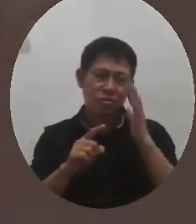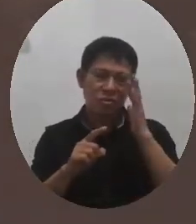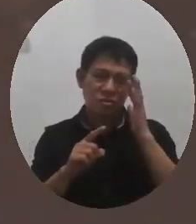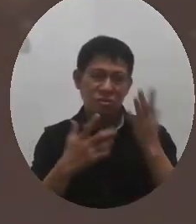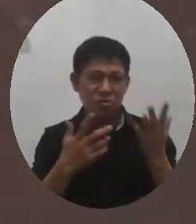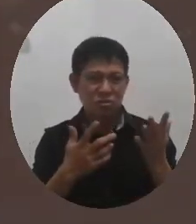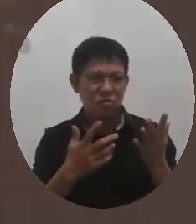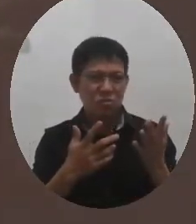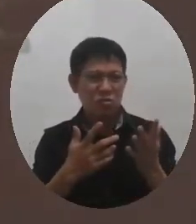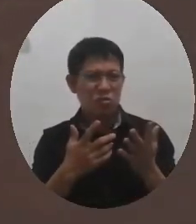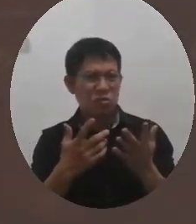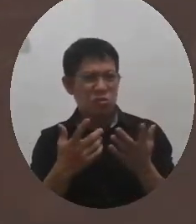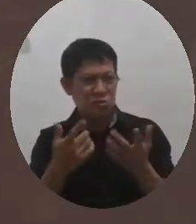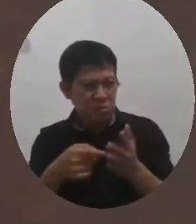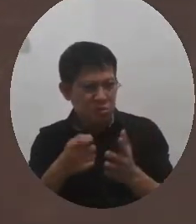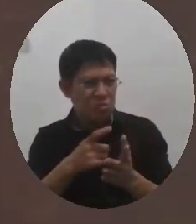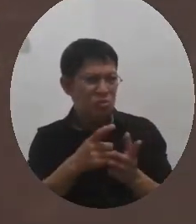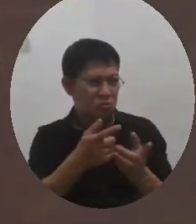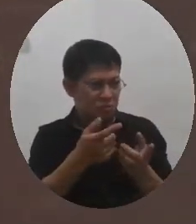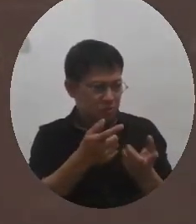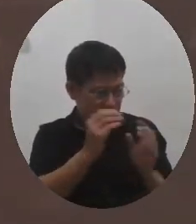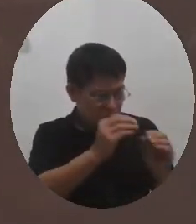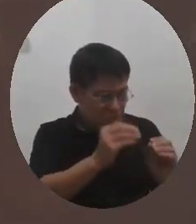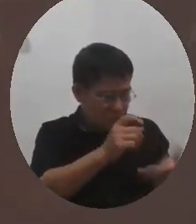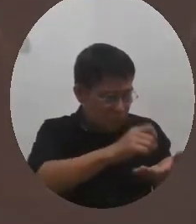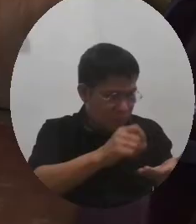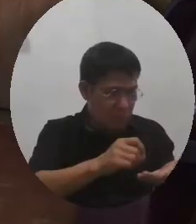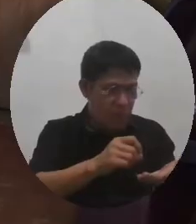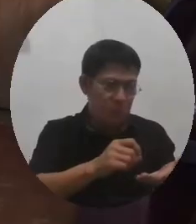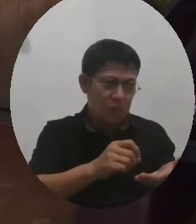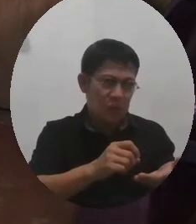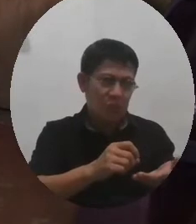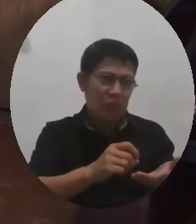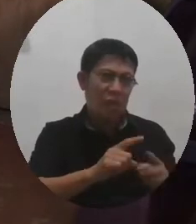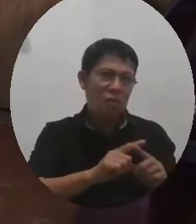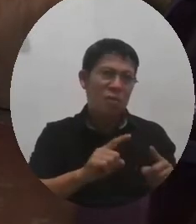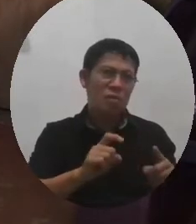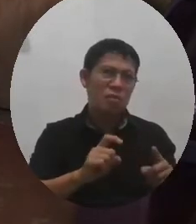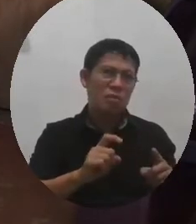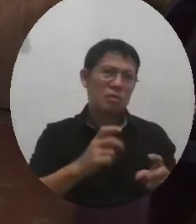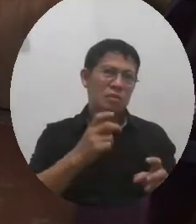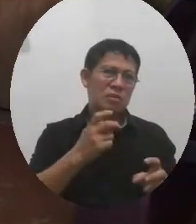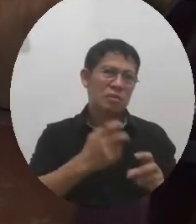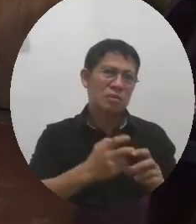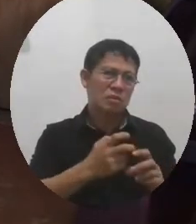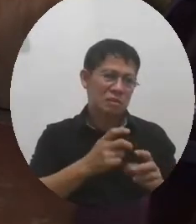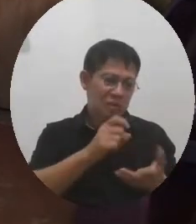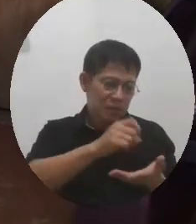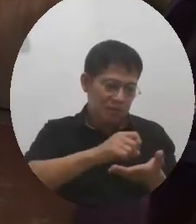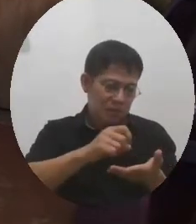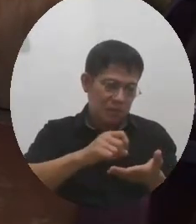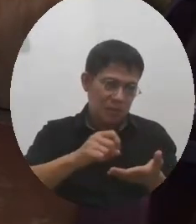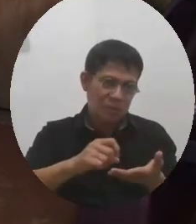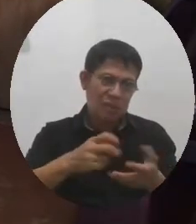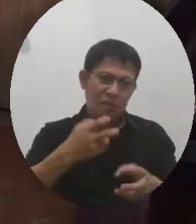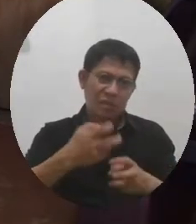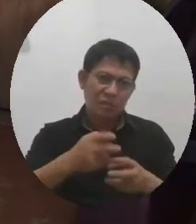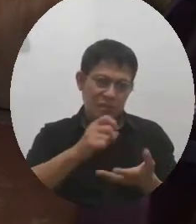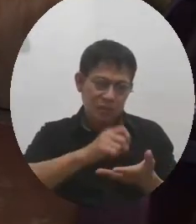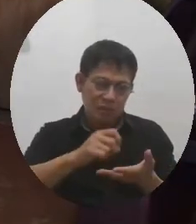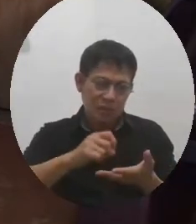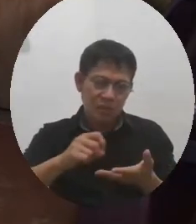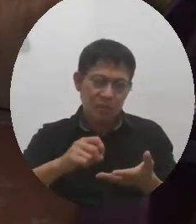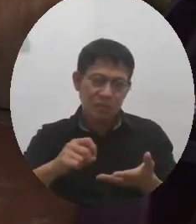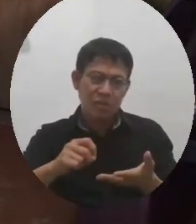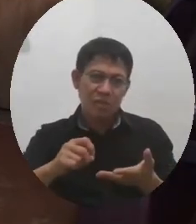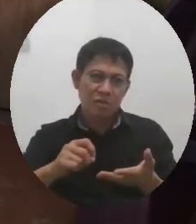siya na magsulat kasi para maano yung kamay niya. Kasi yung grip niya sa mga may autism, hirap na hirap po